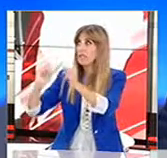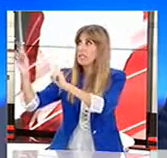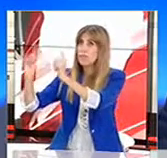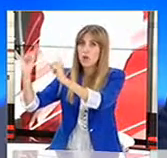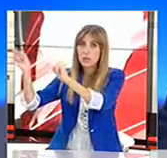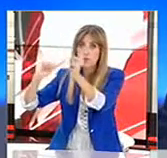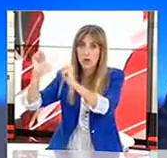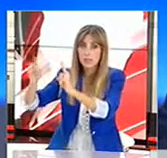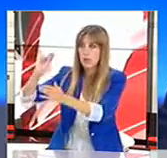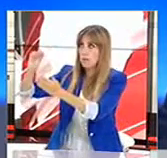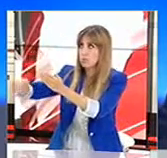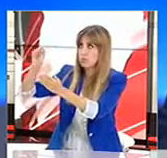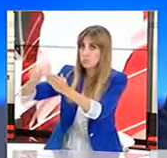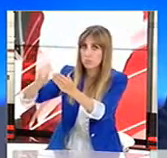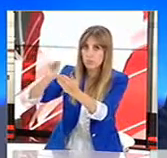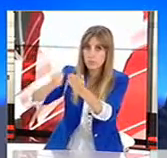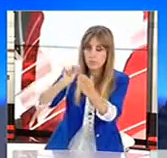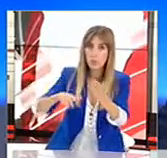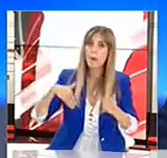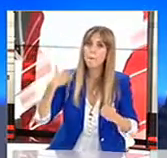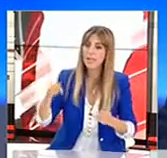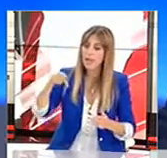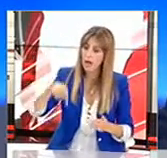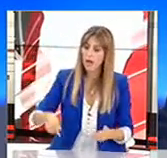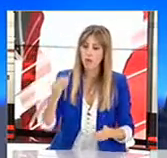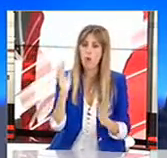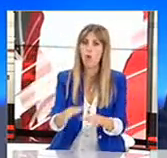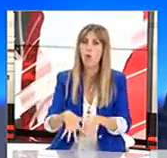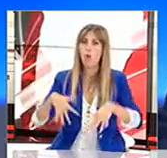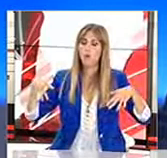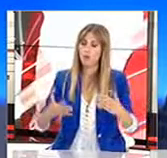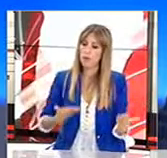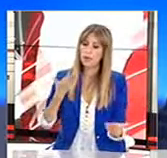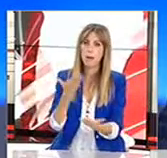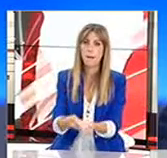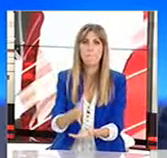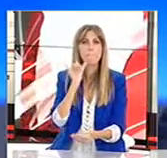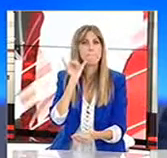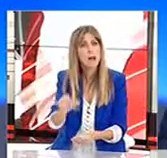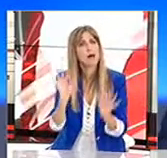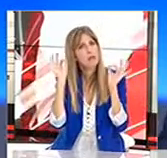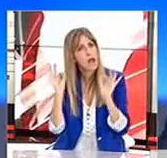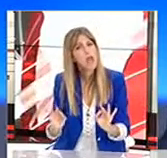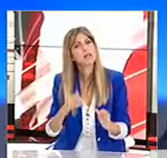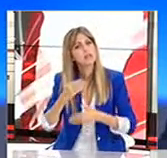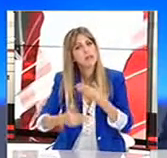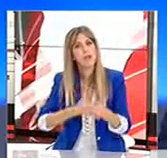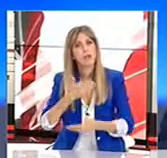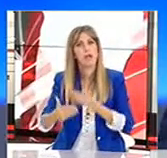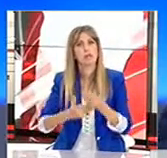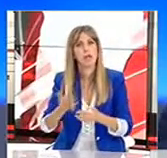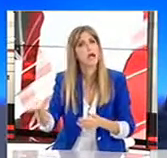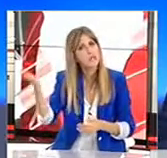η οποία Βουλή έχει την απόλυτη δημοκρατική νομιμοποίηση να το κάνει, όπως κυρώνει όλες τις άλλες